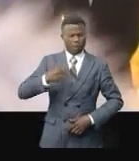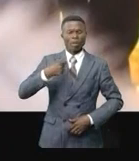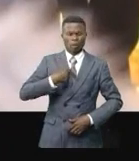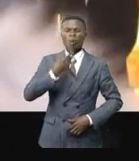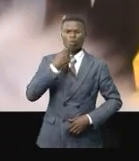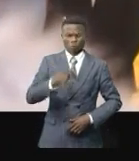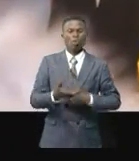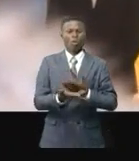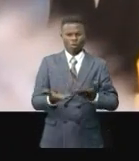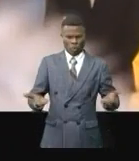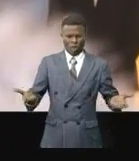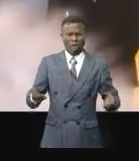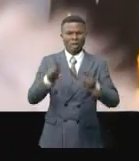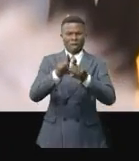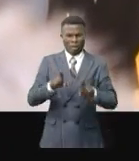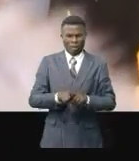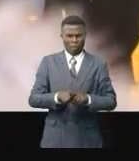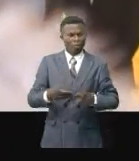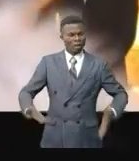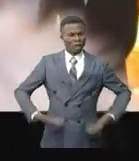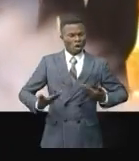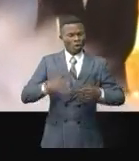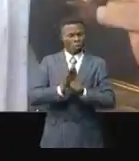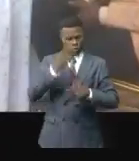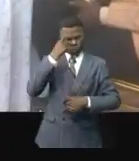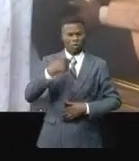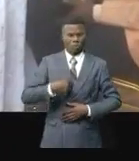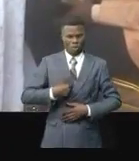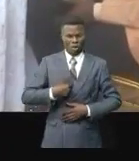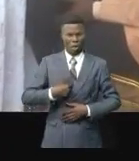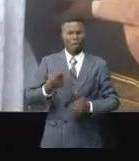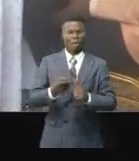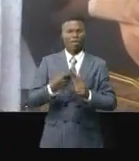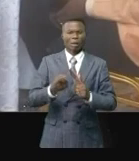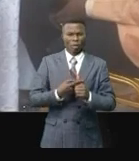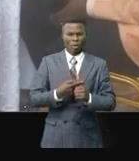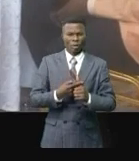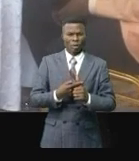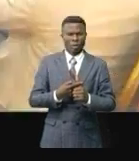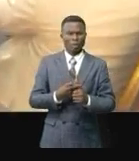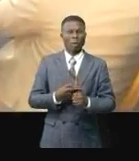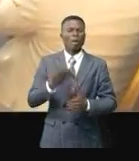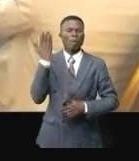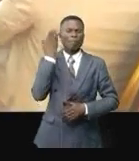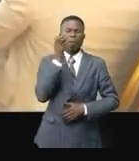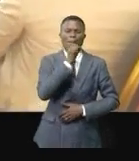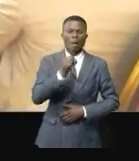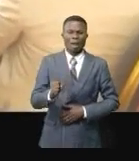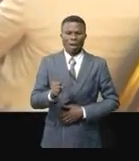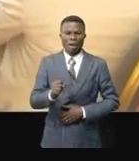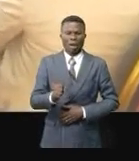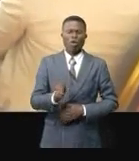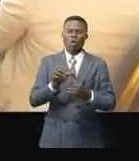Je suis très fier et ma grande fierté, je veux vous dire, c'est d'avoir eu un grand-père qui était très fier